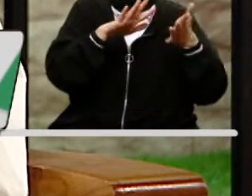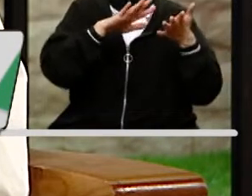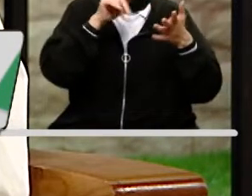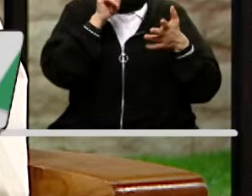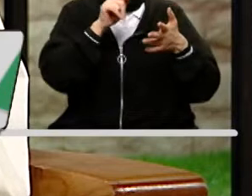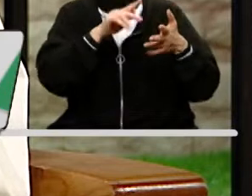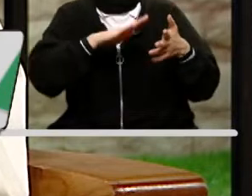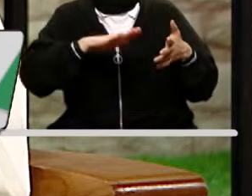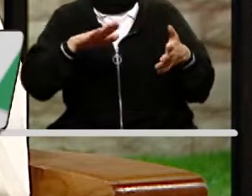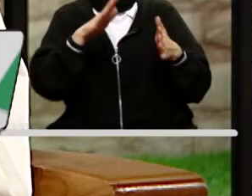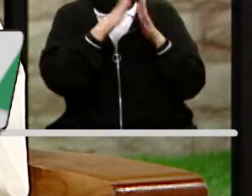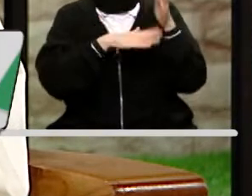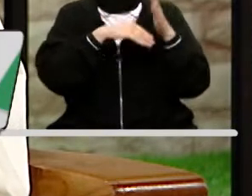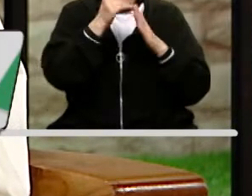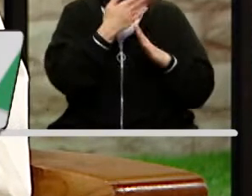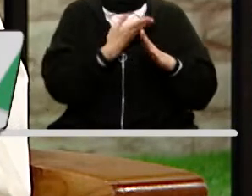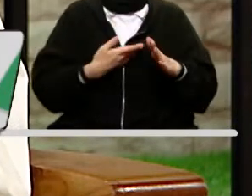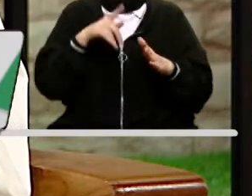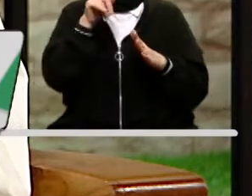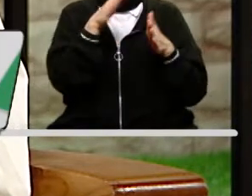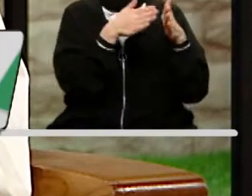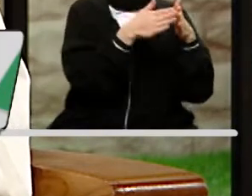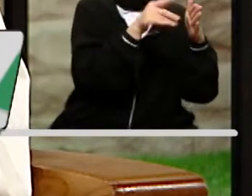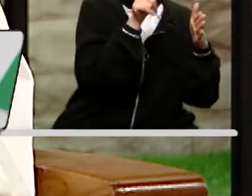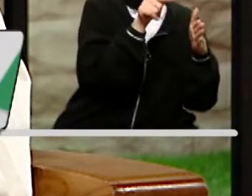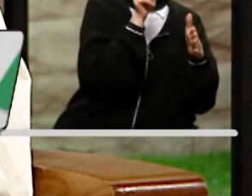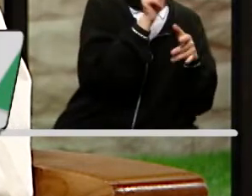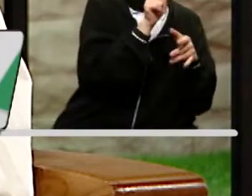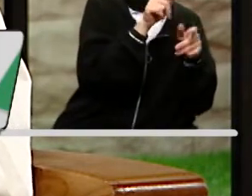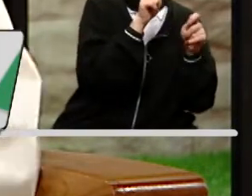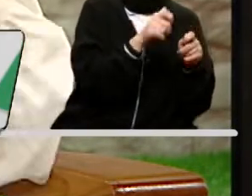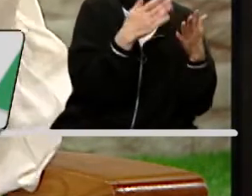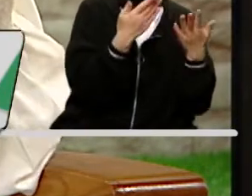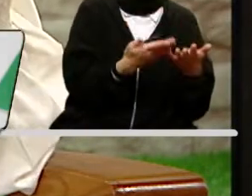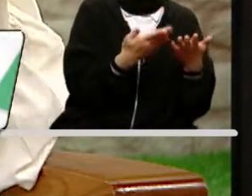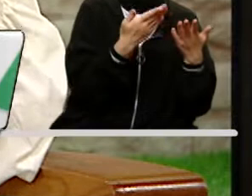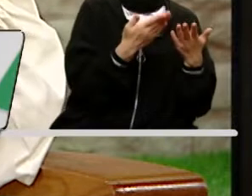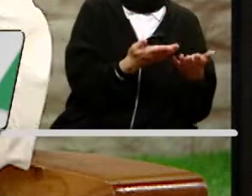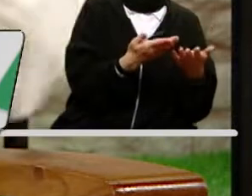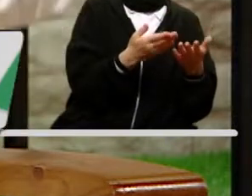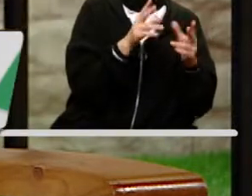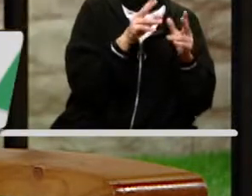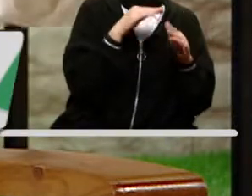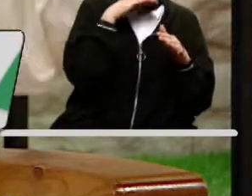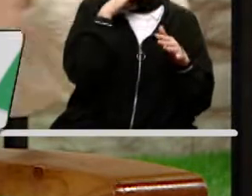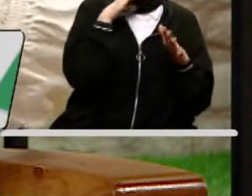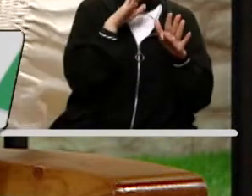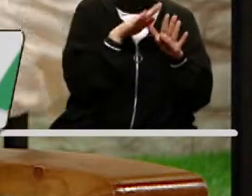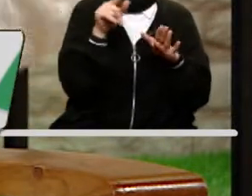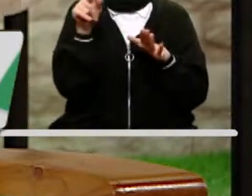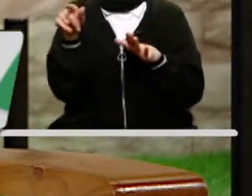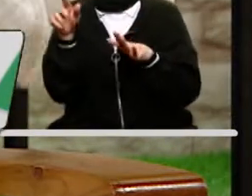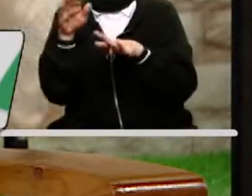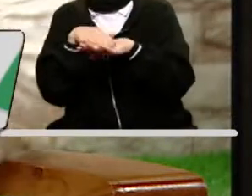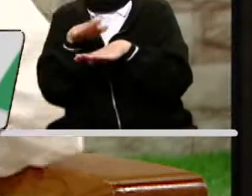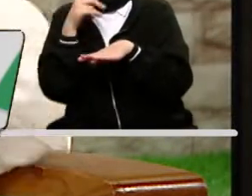Eğer boyamayı seviyorsa evet, bir köşemizi feda edeceğiz. Peki, o köşeyi feda etmek de o da bir sınır. Al senin odanın şu köşesi bu. Ya